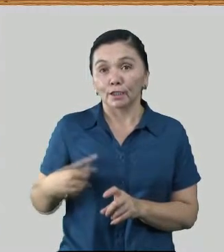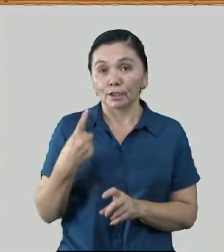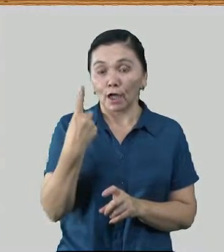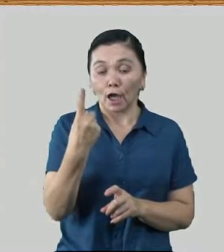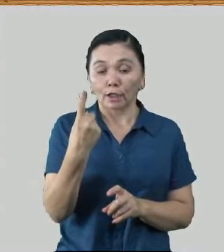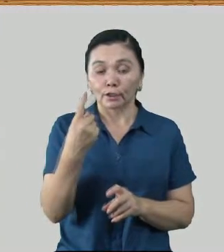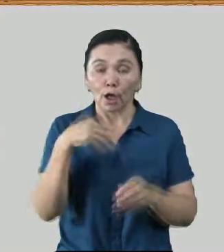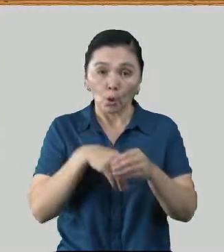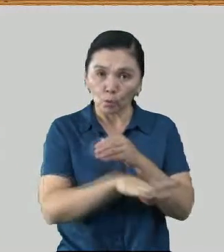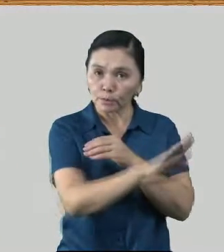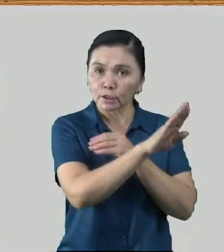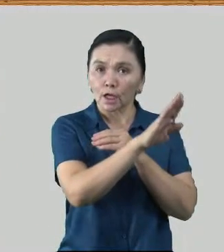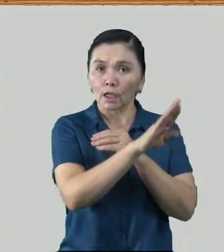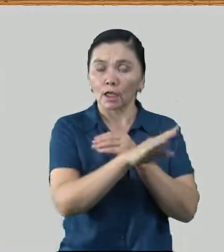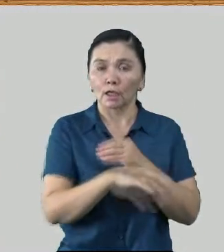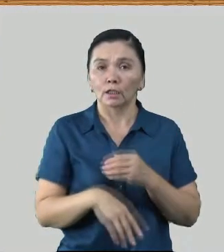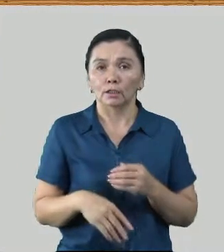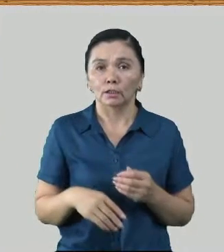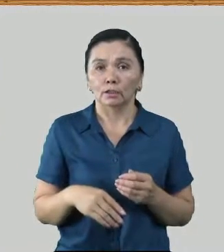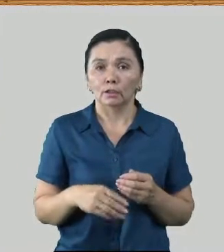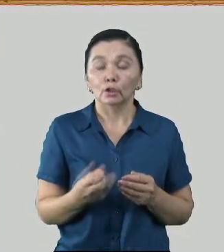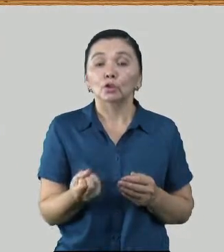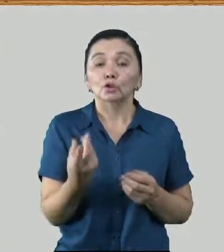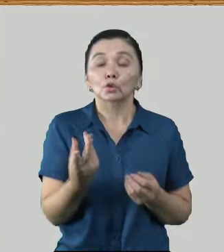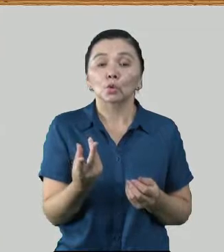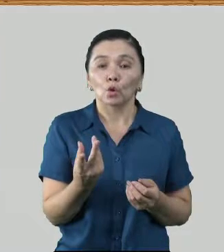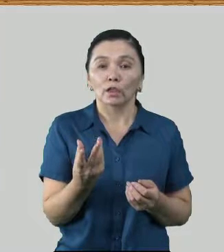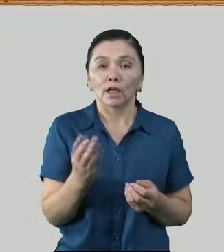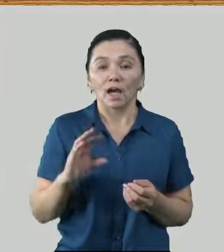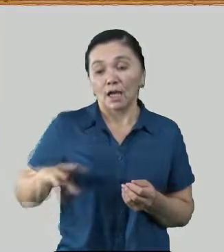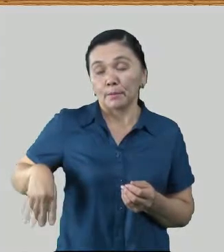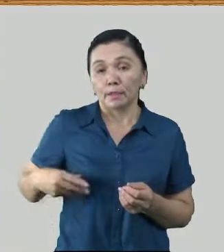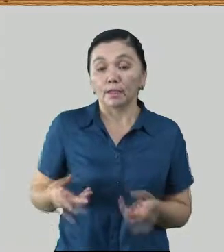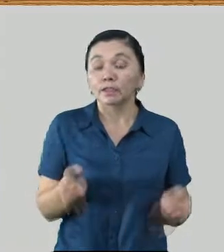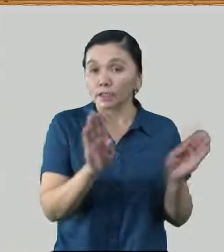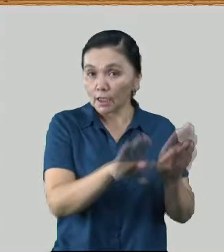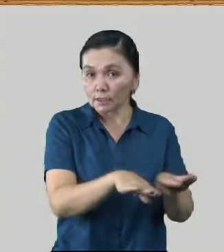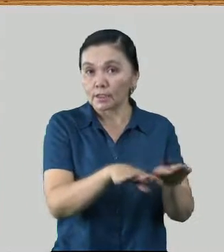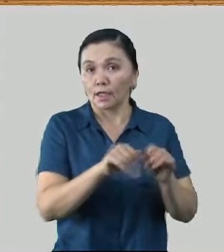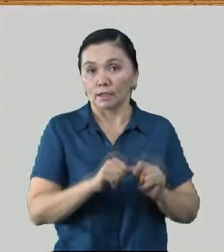Одна убежала. Сколько белочек осталось?